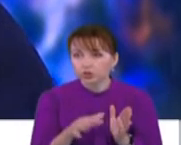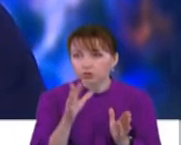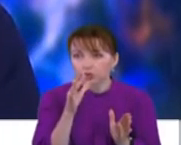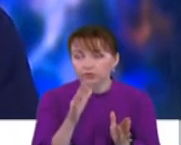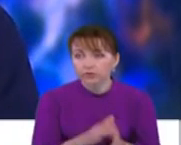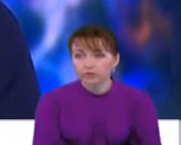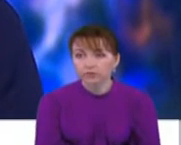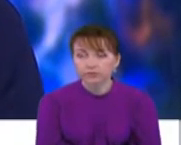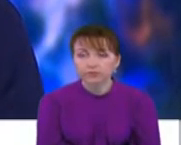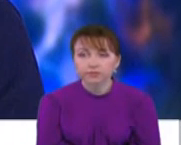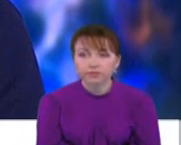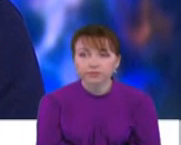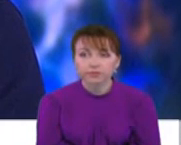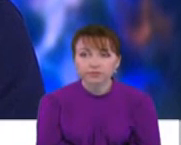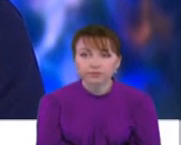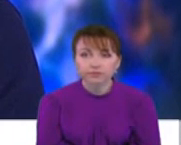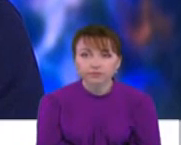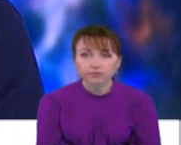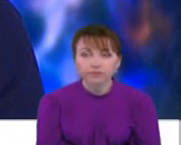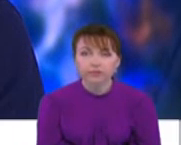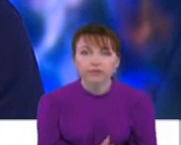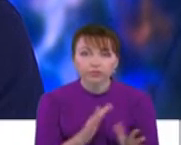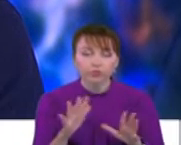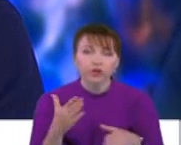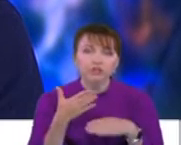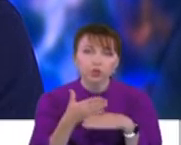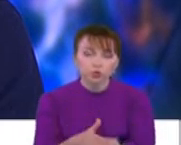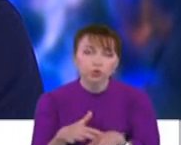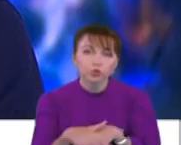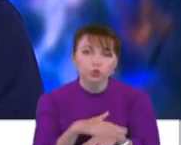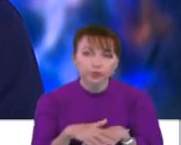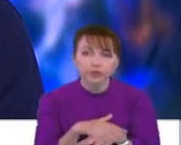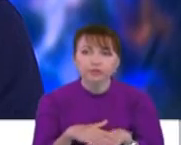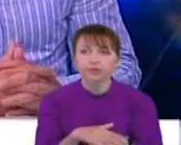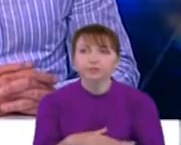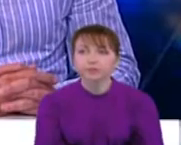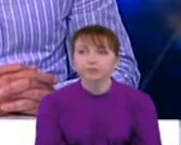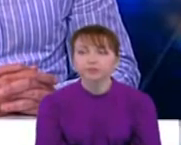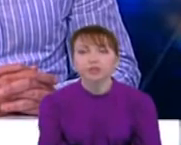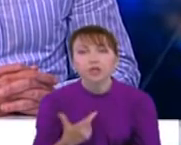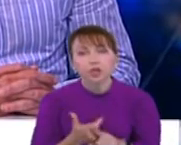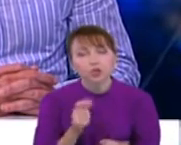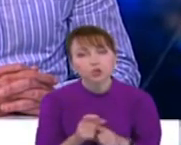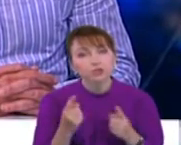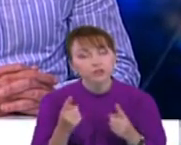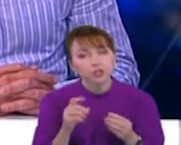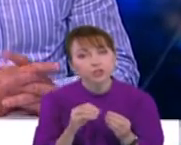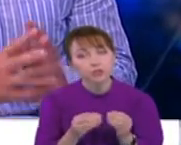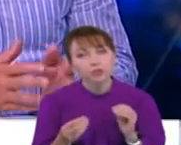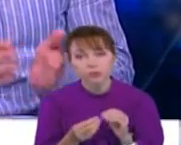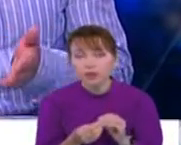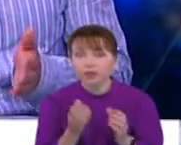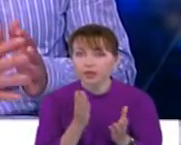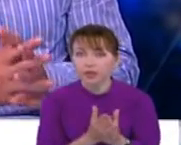жаль. Так. Діло в тому, що відбувається і розкол суспільства. Тут дуже така величезна проблематика є,